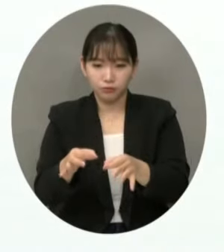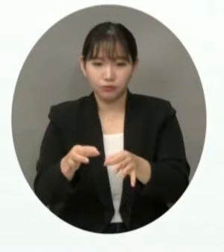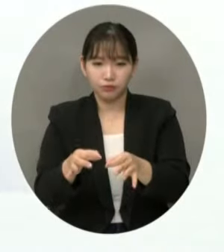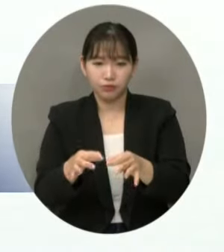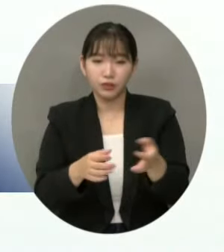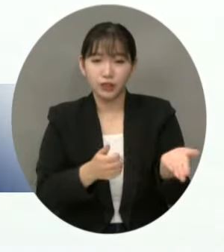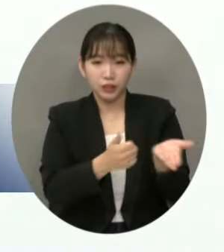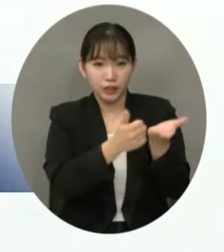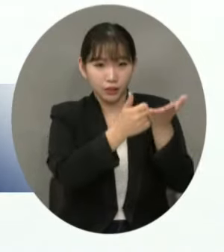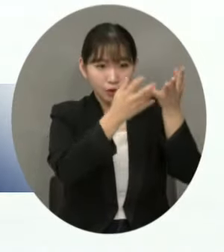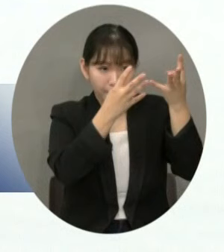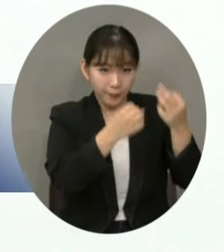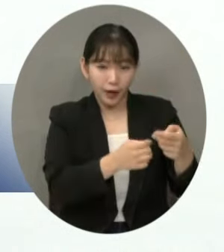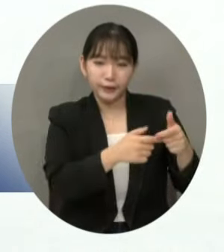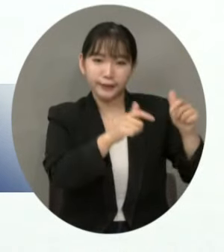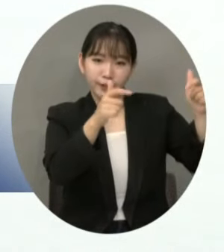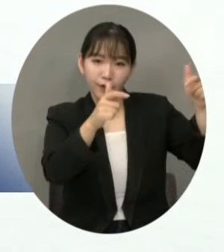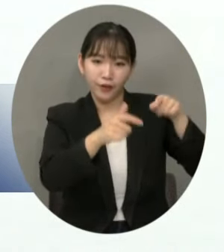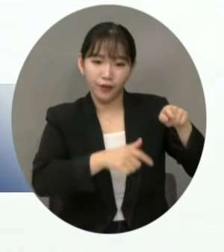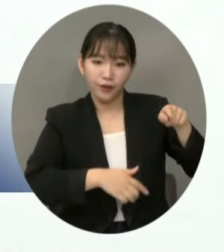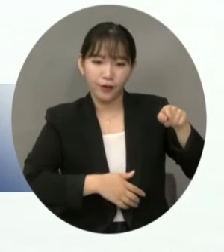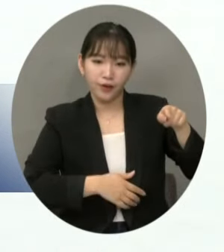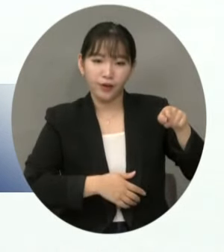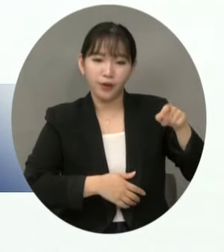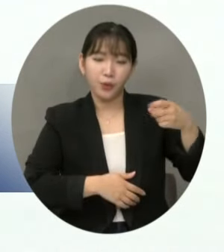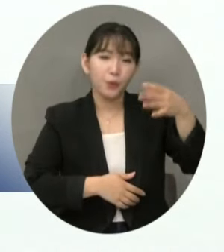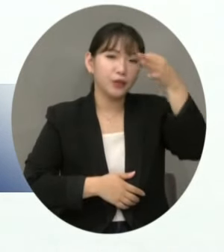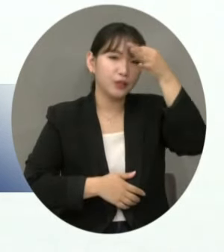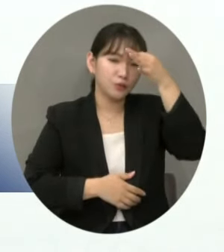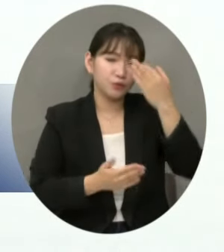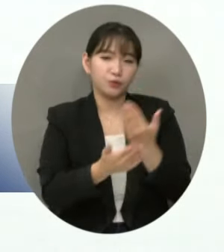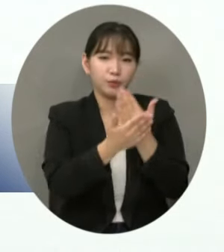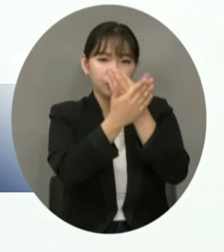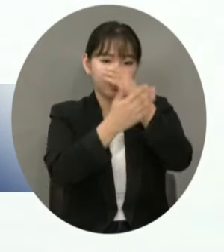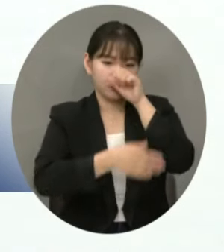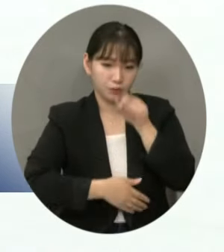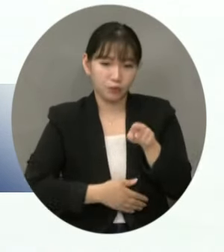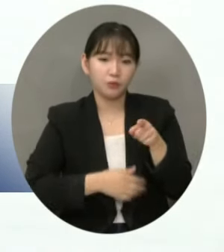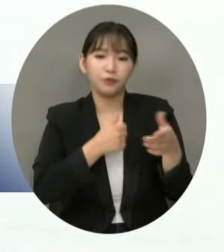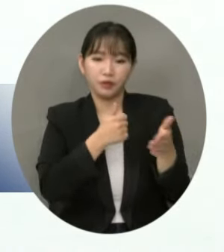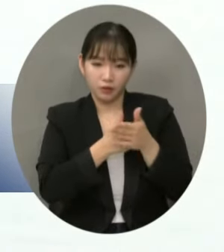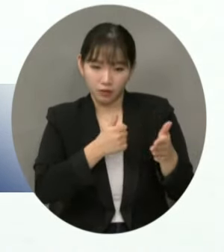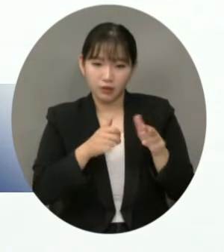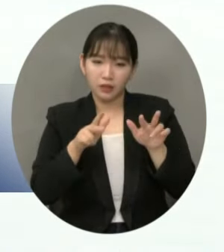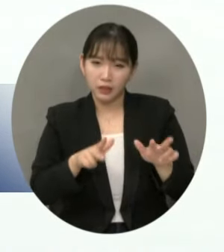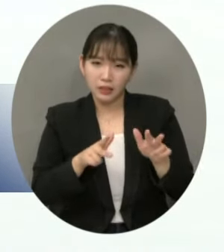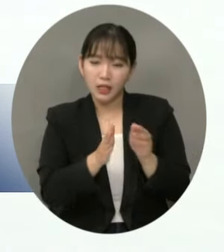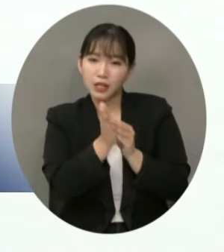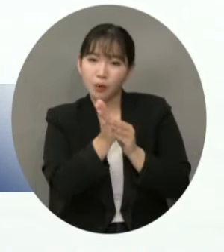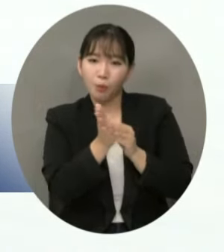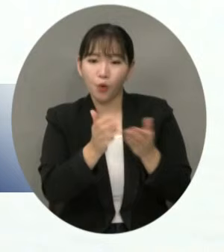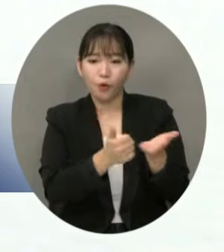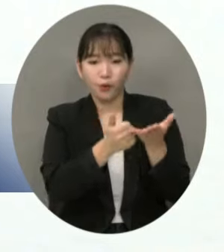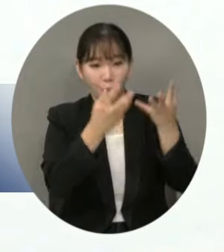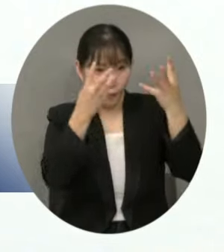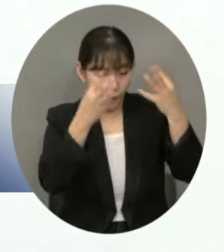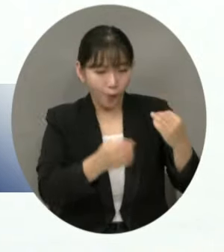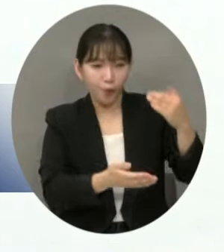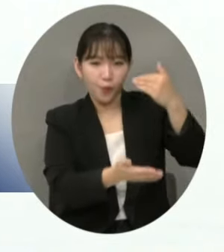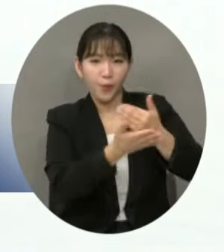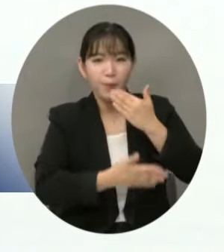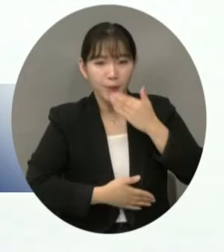생산량이 많아졌고 또 생산적인 기술도 많이 좋아졌고 그렇기 때문에 이제 생산량이